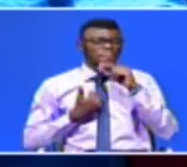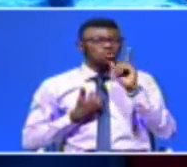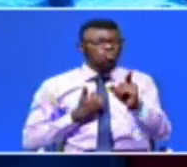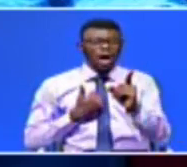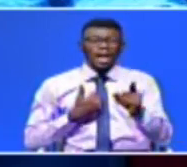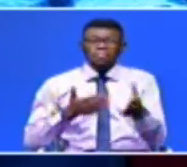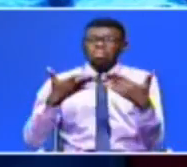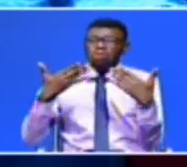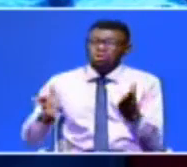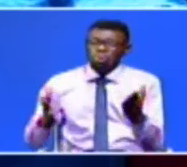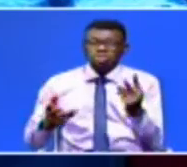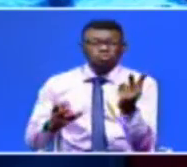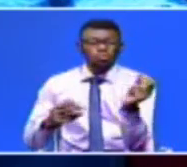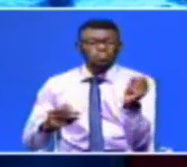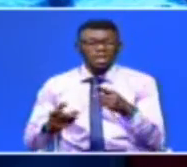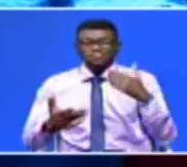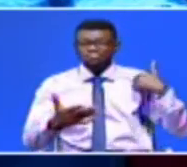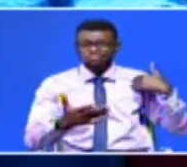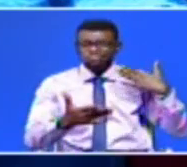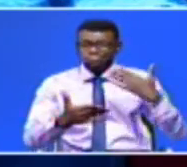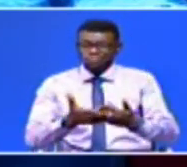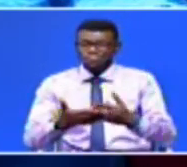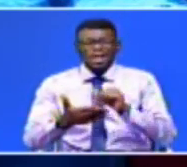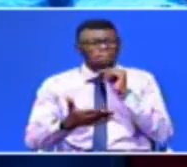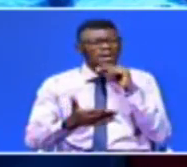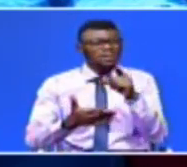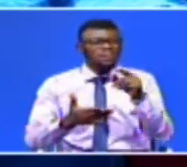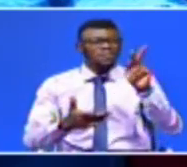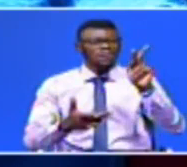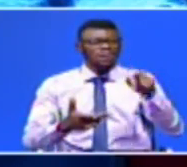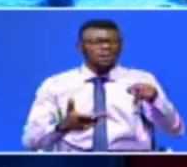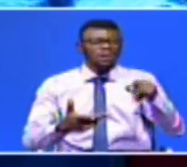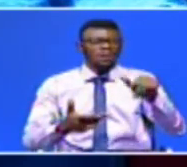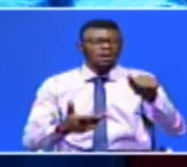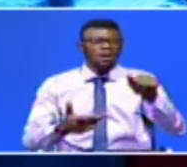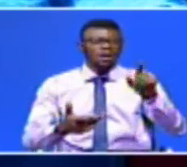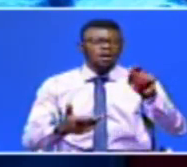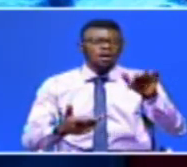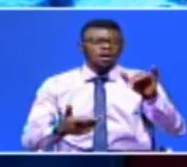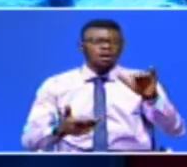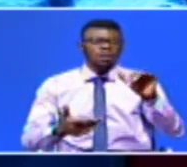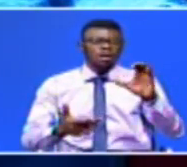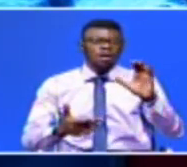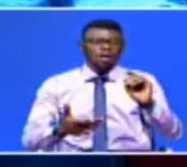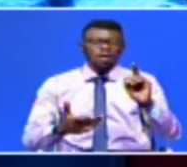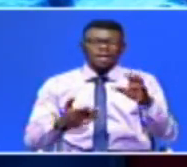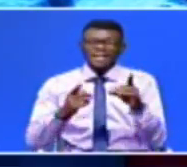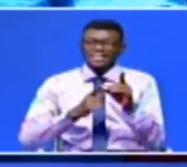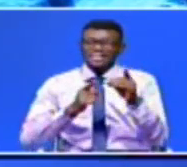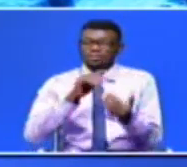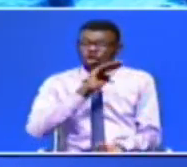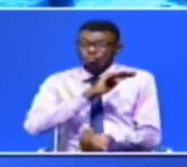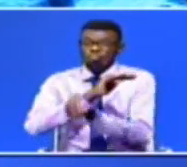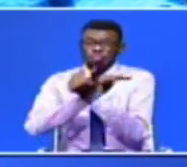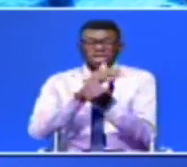yapata miezi miwili iliyopita. Inadaiwa kuwa Patrick Wambu kinyua mwenye umri wa miaka 52 aliondoka asubuhi ya tarehe 30 Aprili